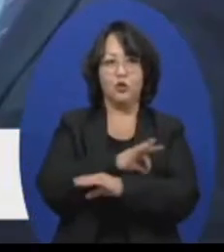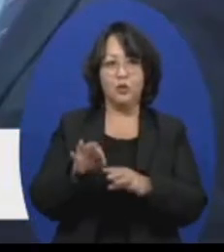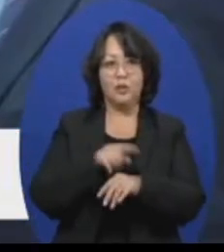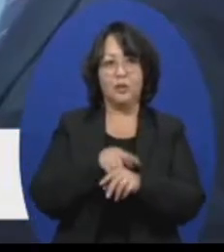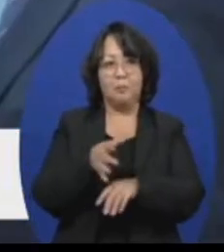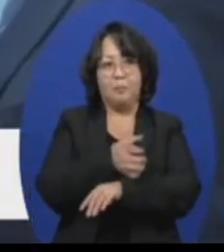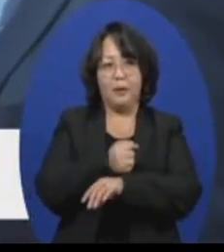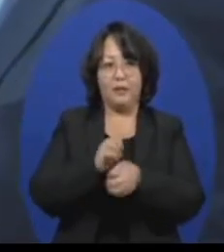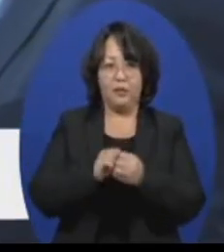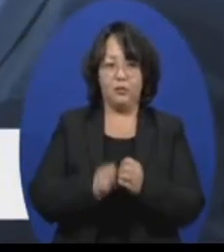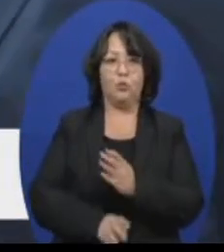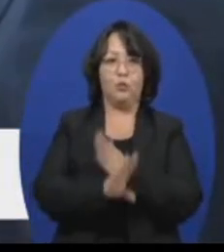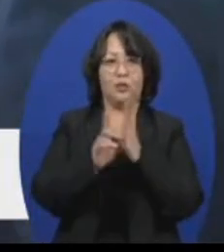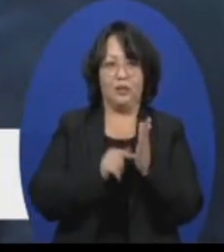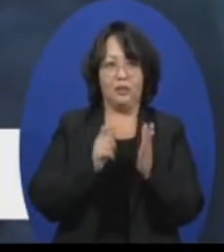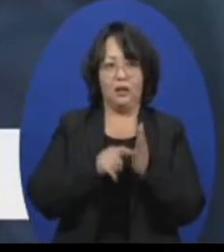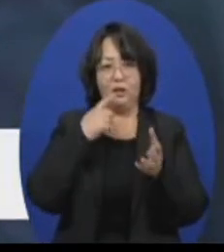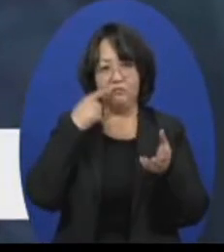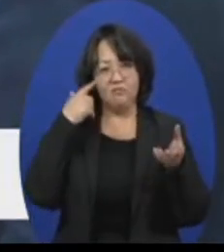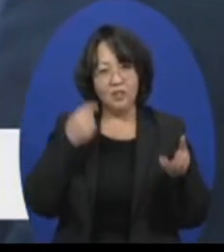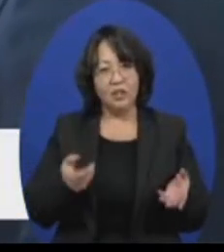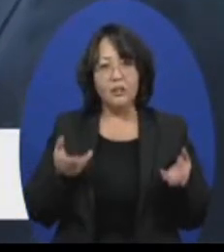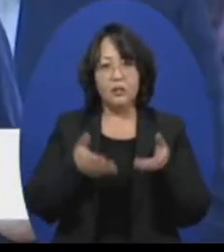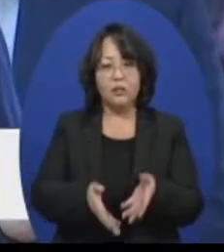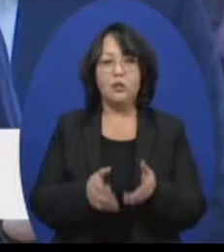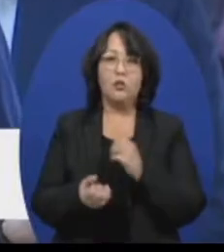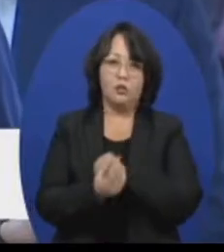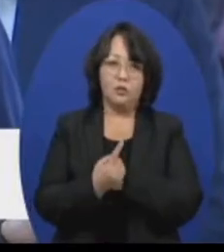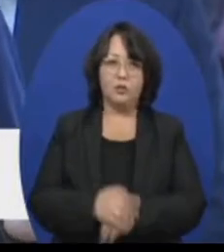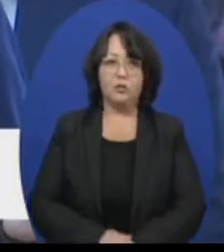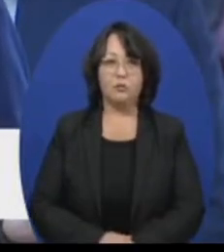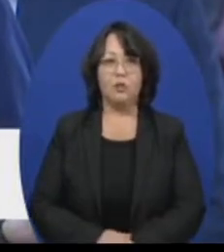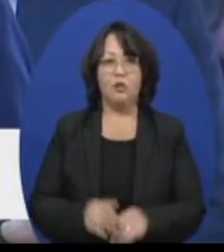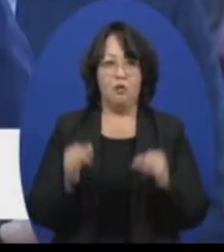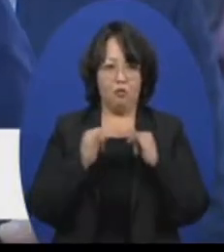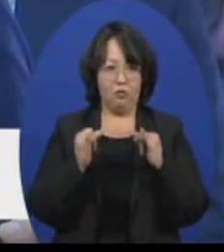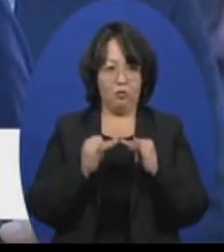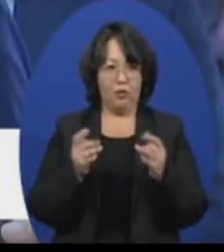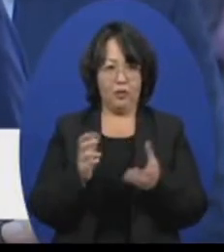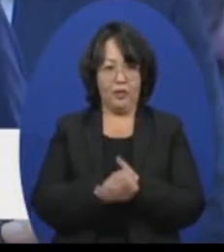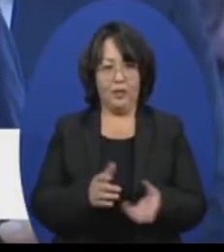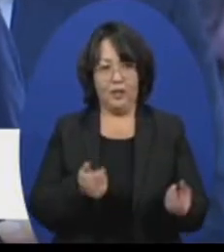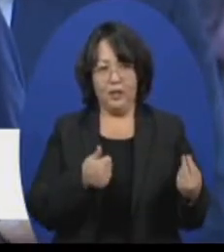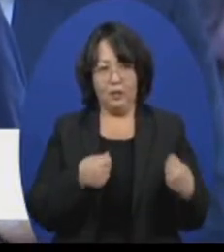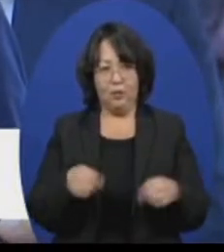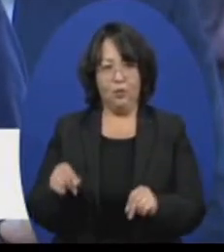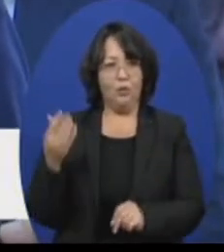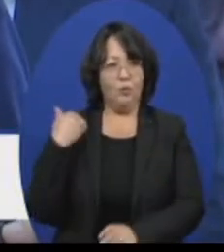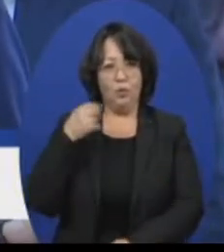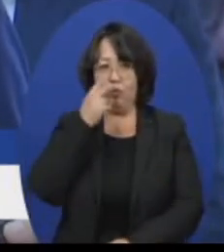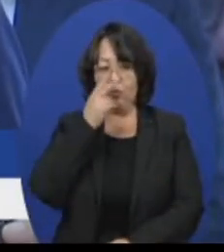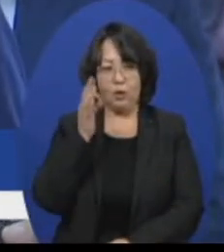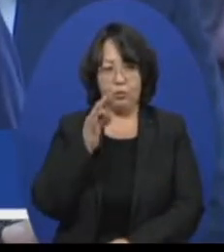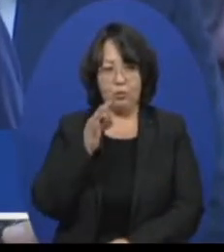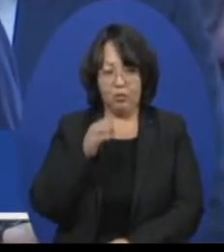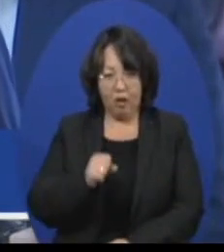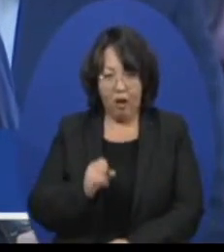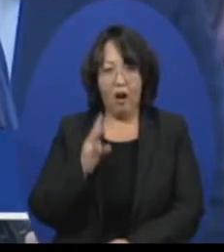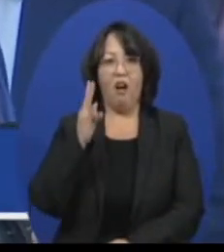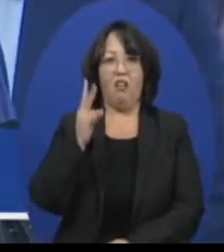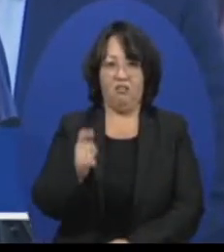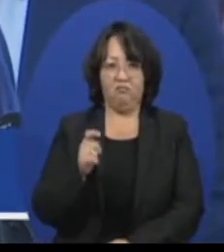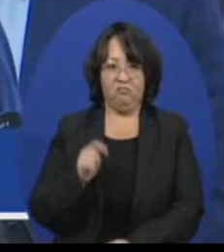хийх нь хамгийн чухал байгааг талууд онцолж байлаа. Онлайнаар гэрээд гарах сурамж бол ийм л тав төсөөдөг. Гэхдээ